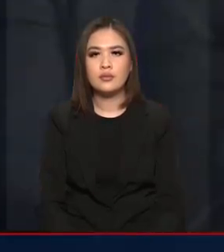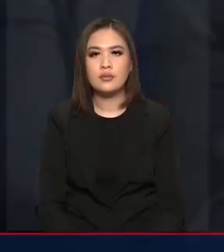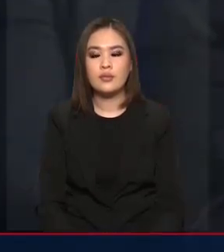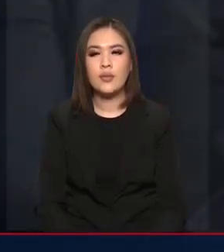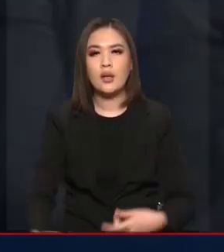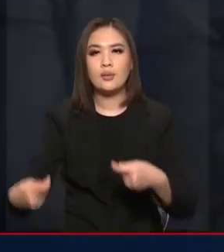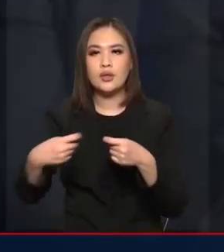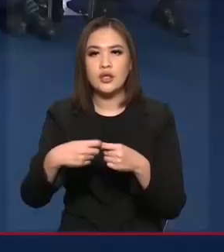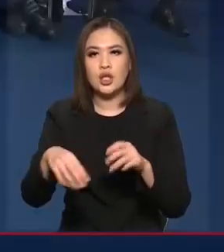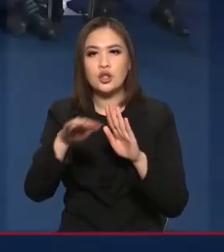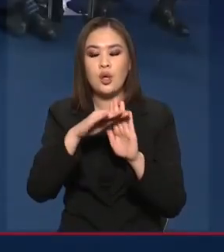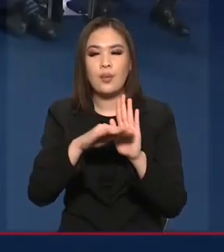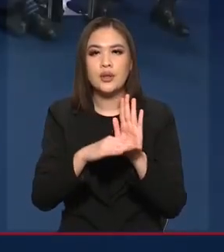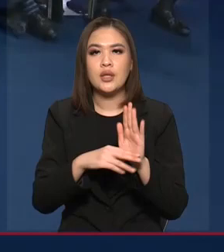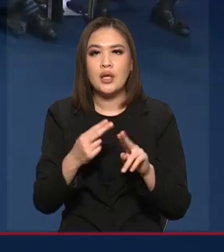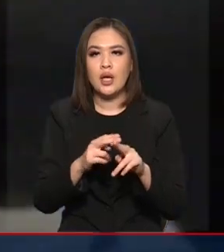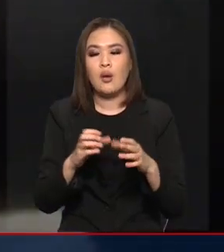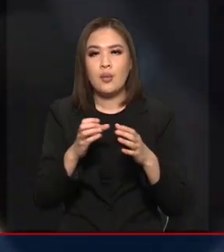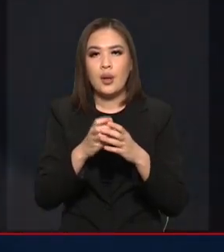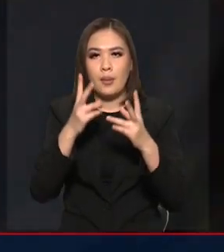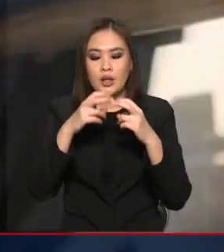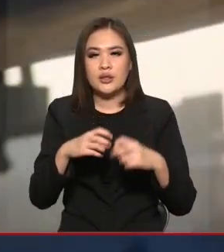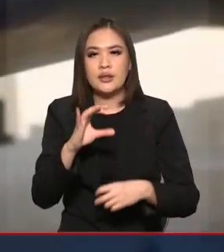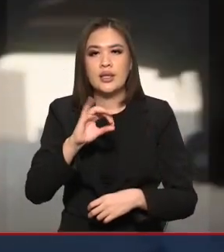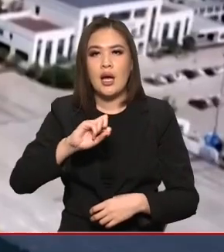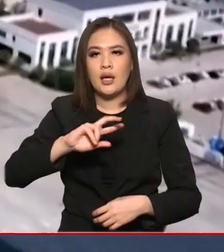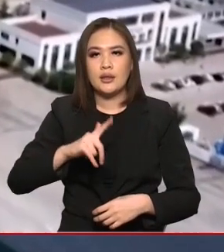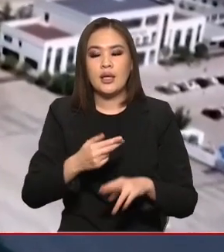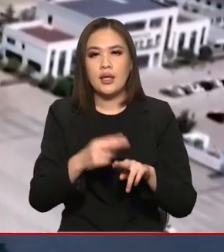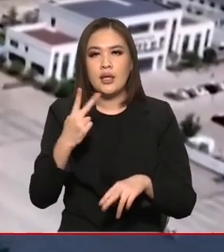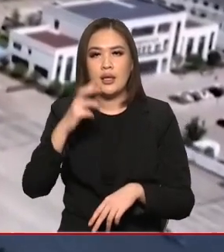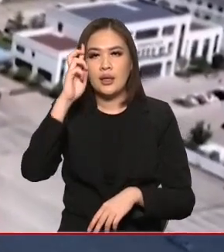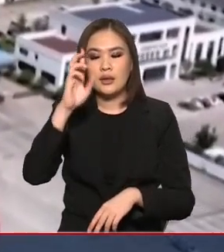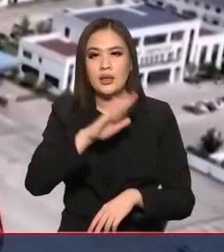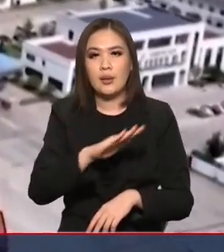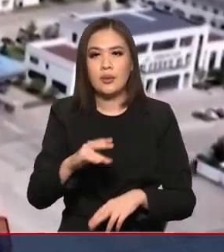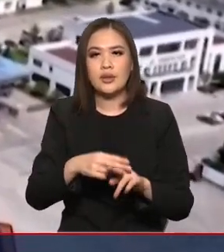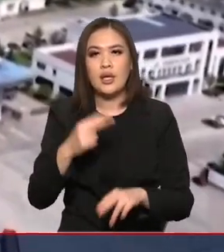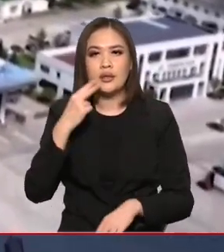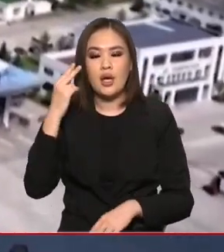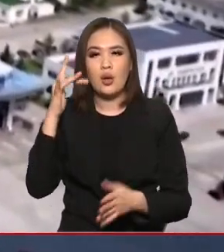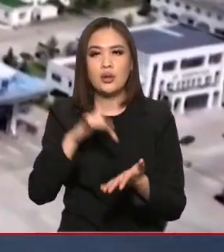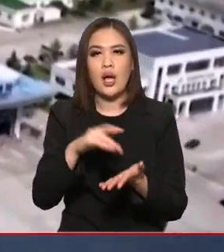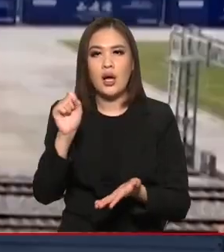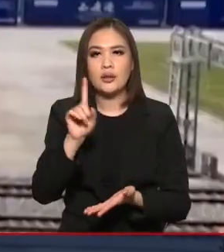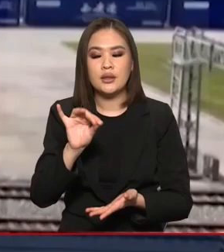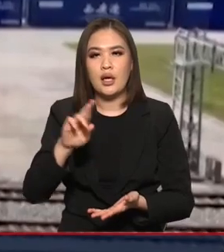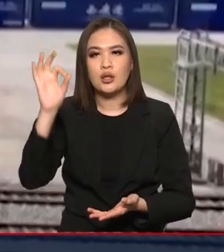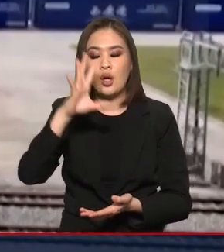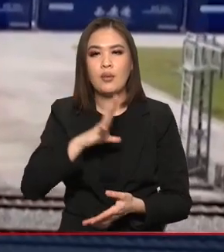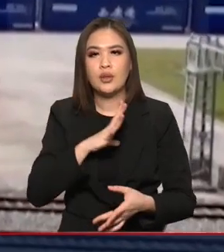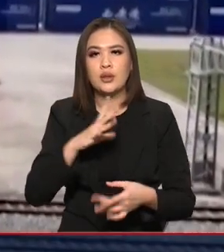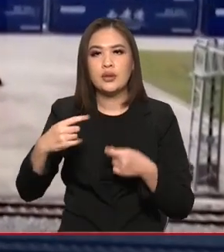Бірлескен жобаны өрмекшінің торына балауға болады. Себебі Сиянь порты тек екі елді емес, Қытаймен қоса Орталық Азия, одан әрі Еуропаны түйістіріп